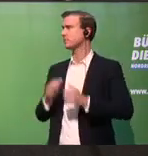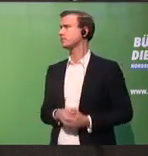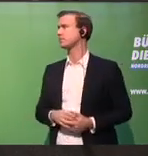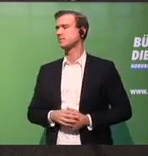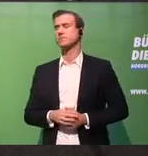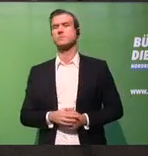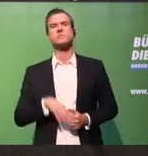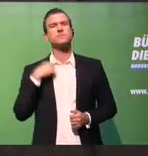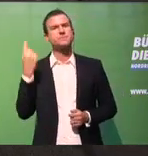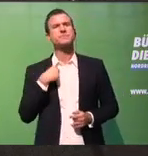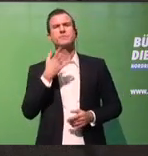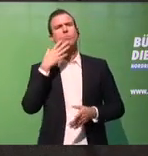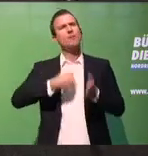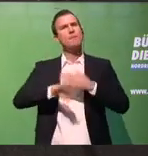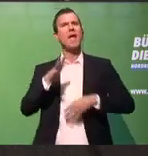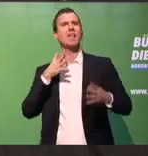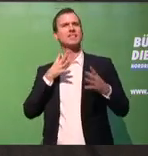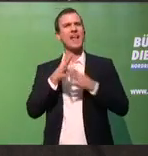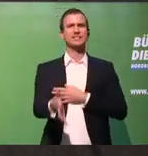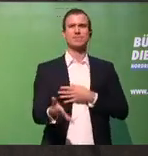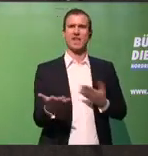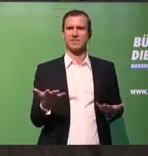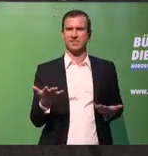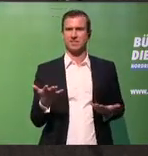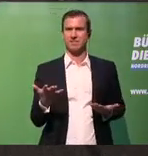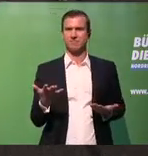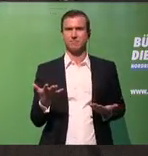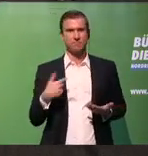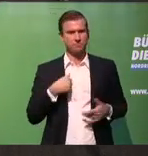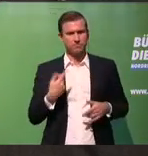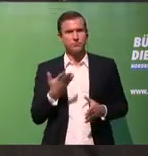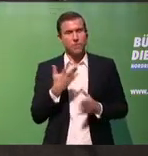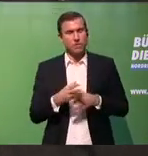Wir sind für Transparenz und das von Haus aus.